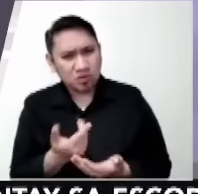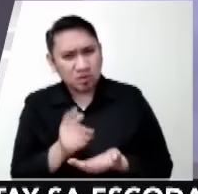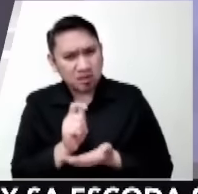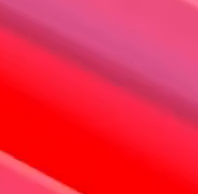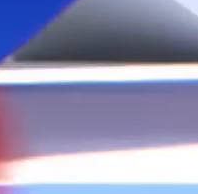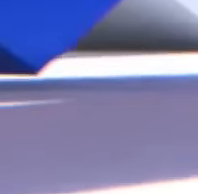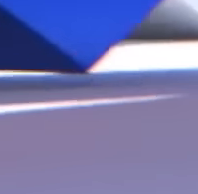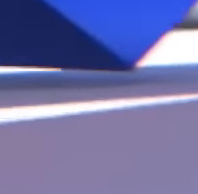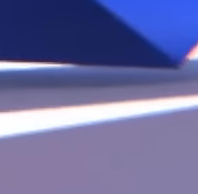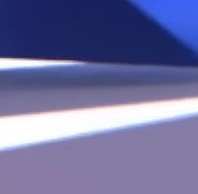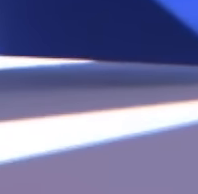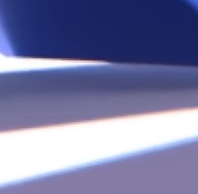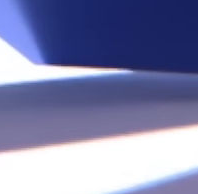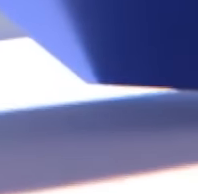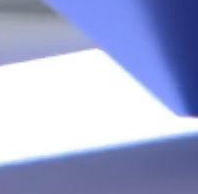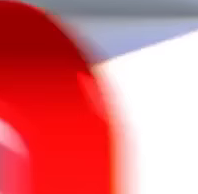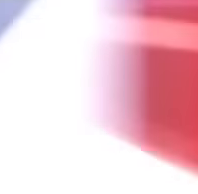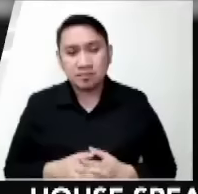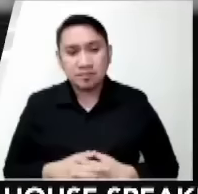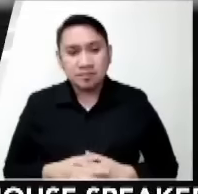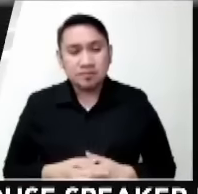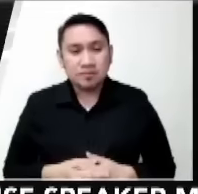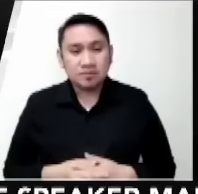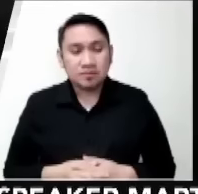Maki Pulido.